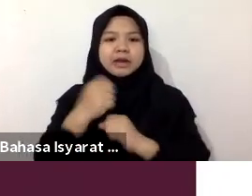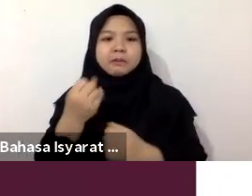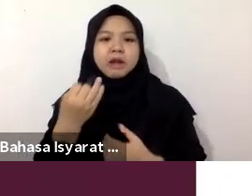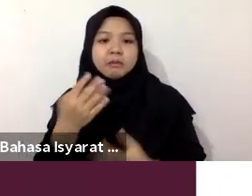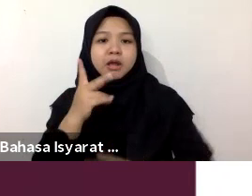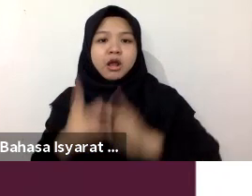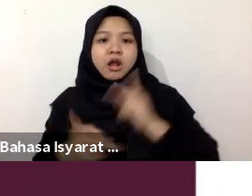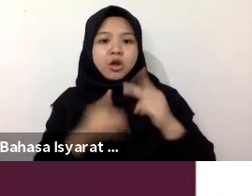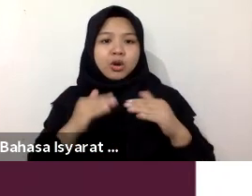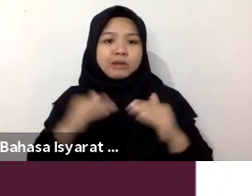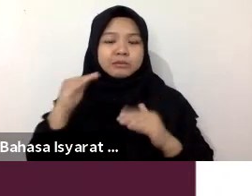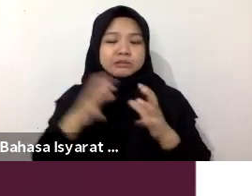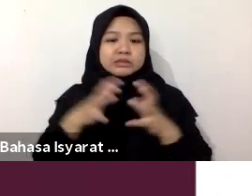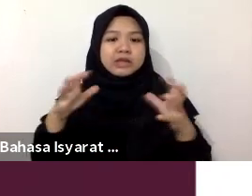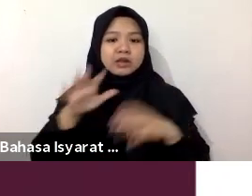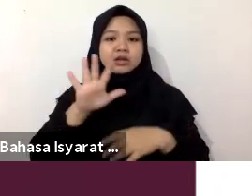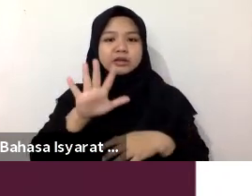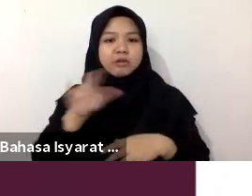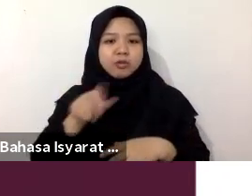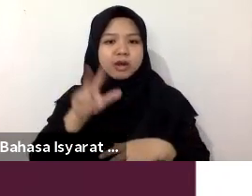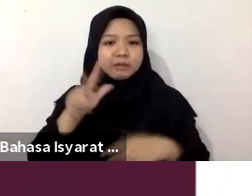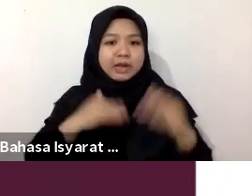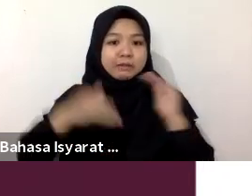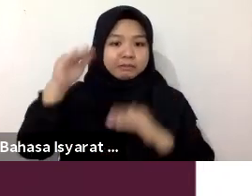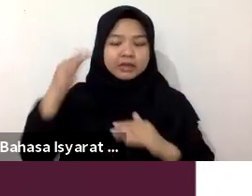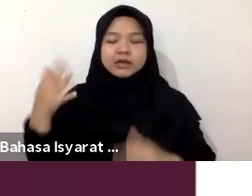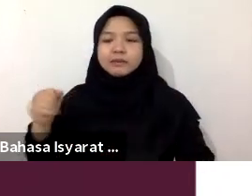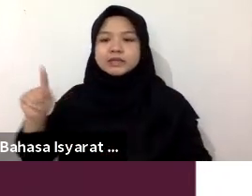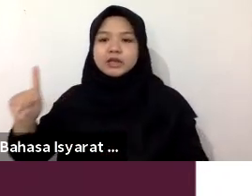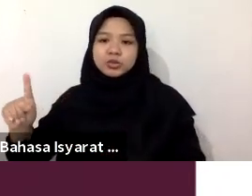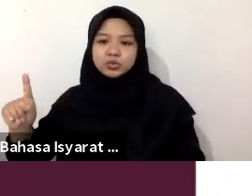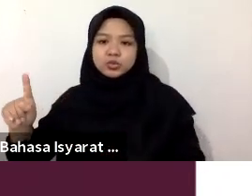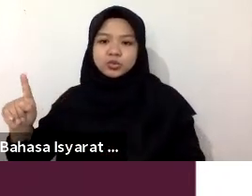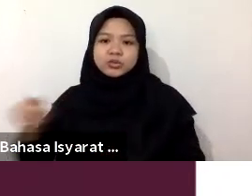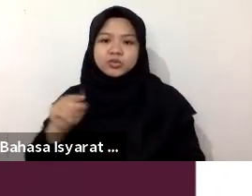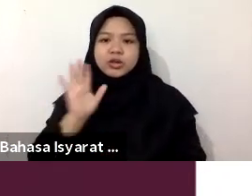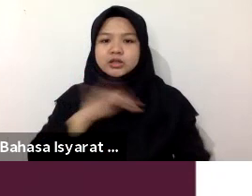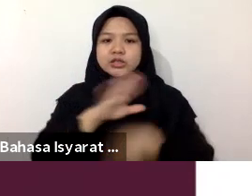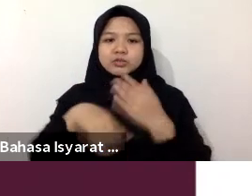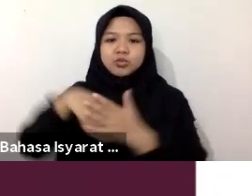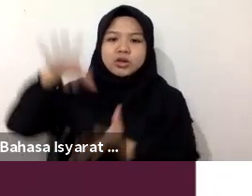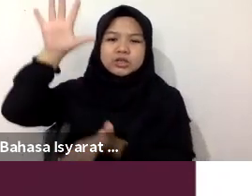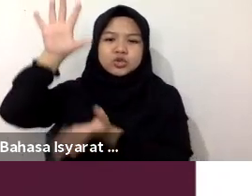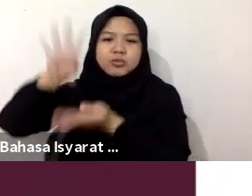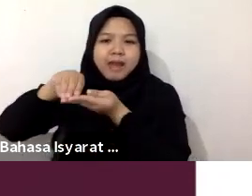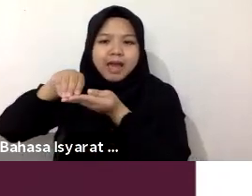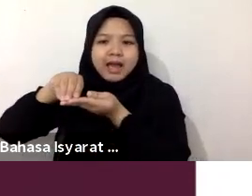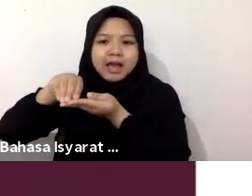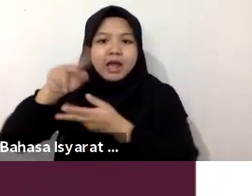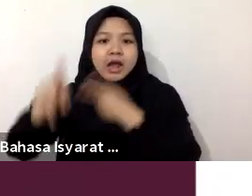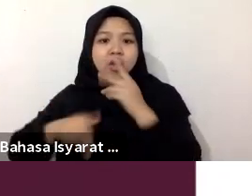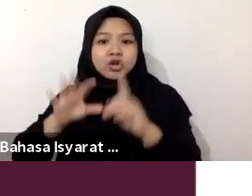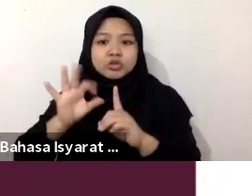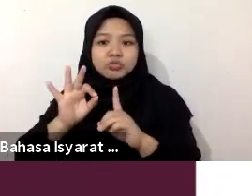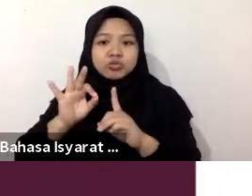dia lebih besar atau sama dengan 5,8, dia dapat skor 1. Jadi nanti ini semua dijumlahkan. Kalau dia lebih dari